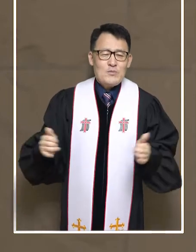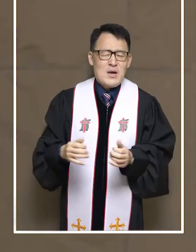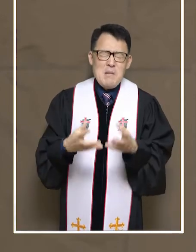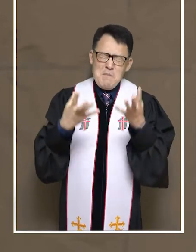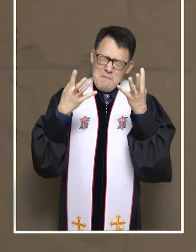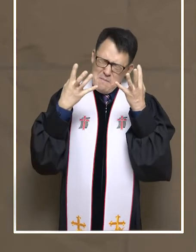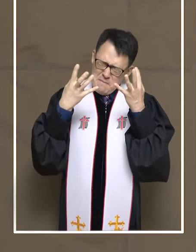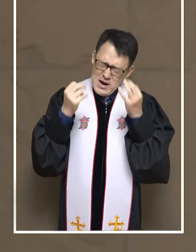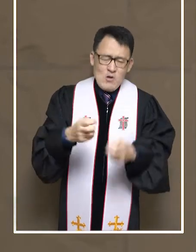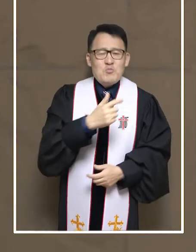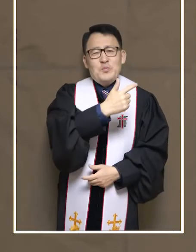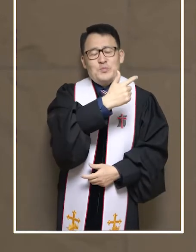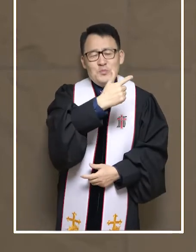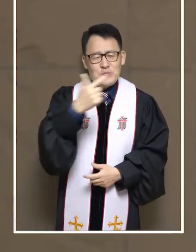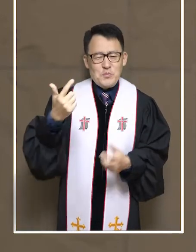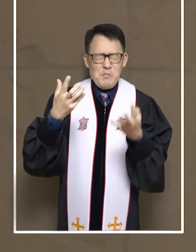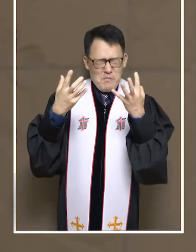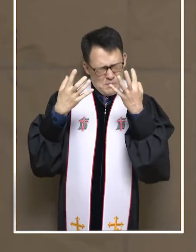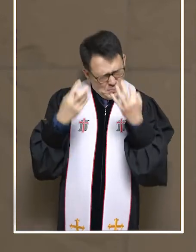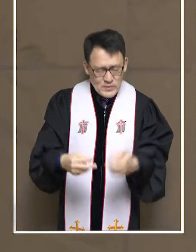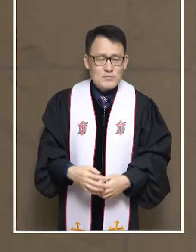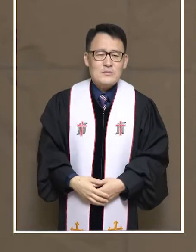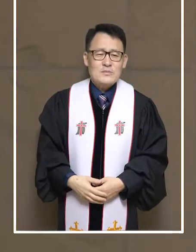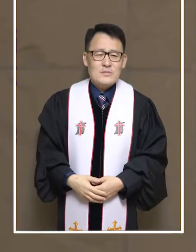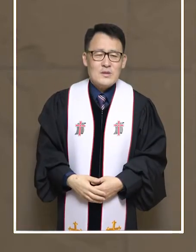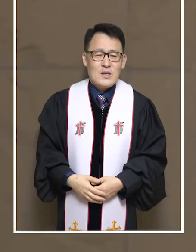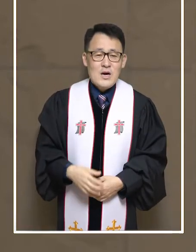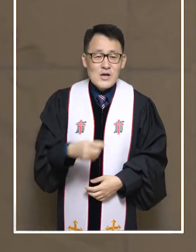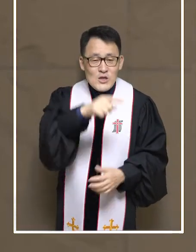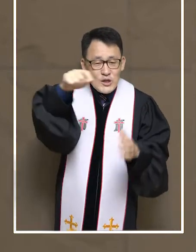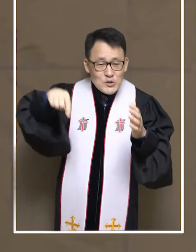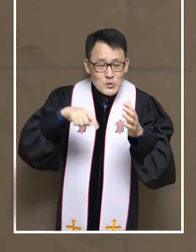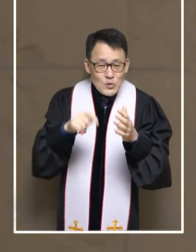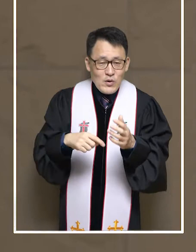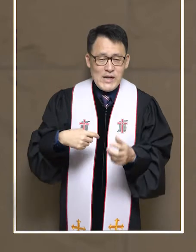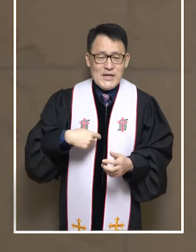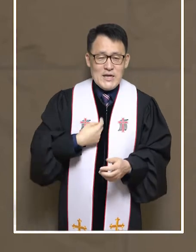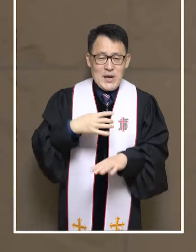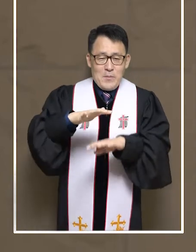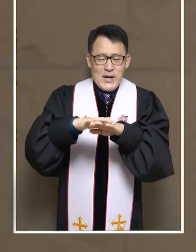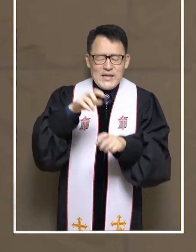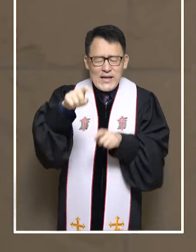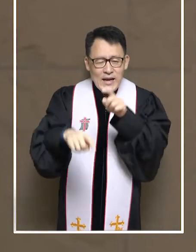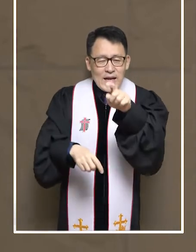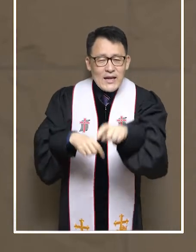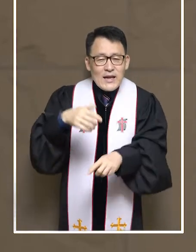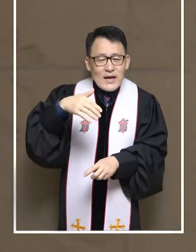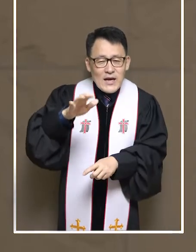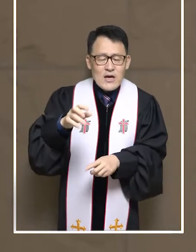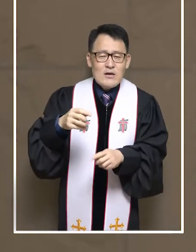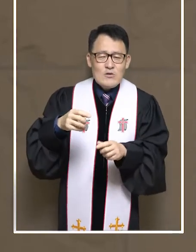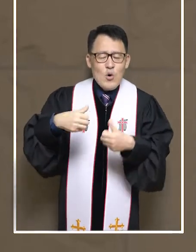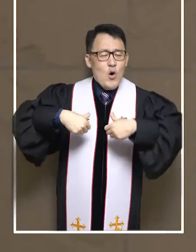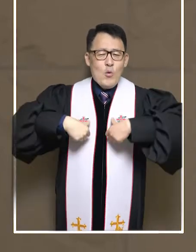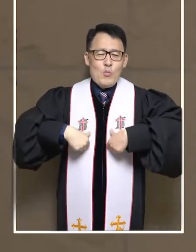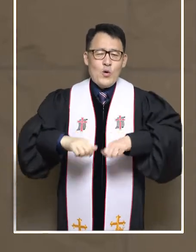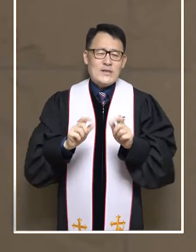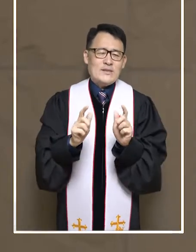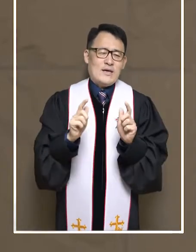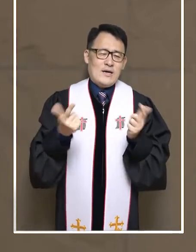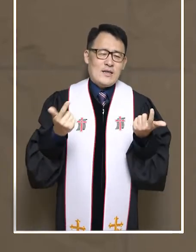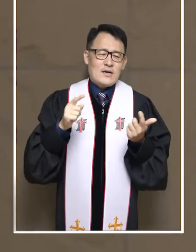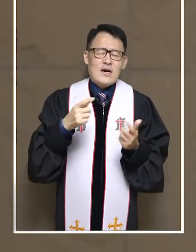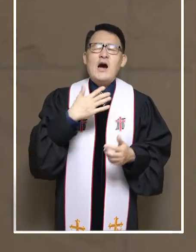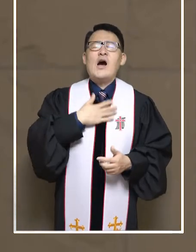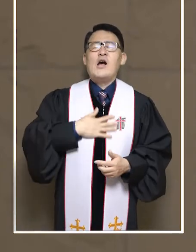통해서 구원받은 사람들이 부지기수로 많이 있습니다. 그는 그 속에서도 자신의 밭을 향해 달려나가는